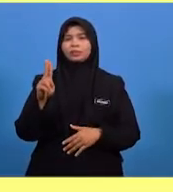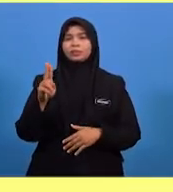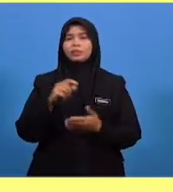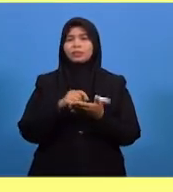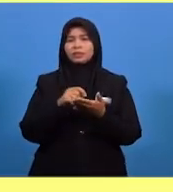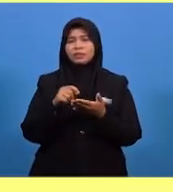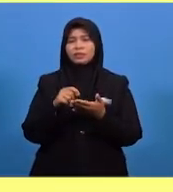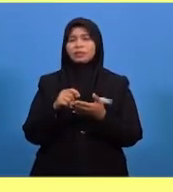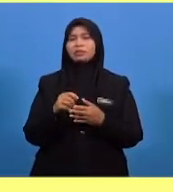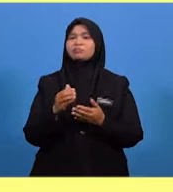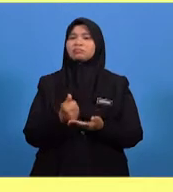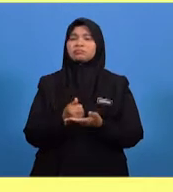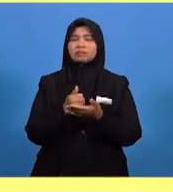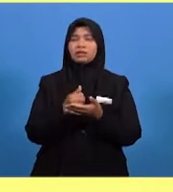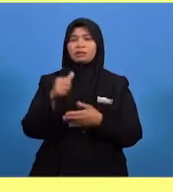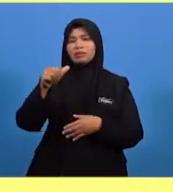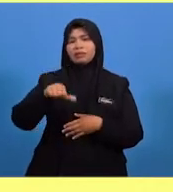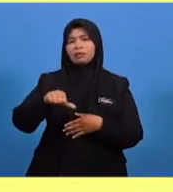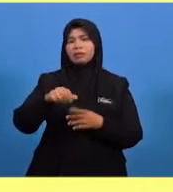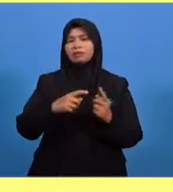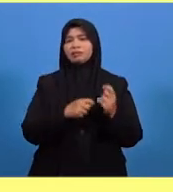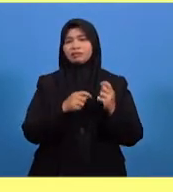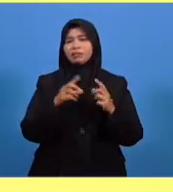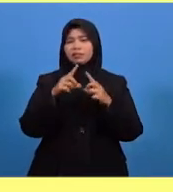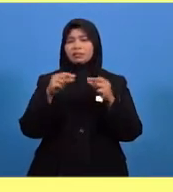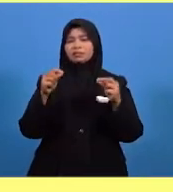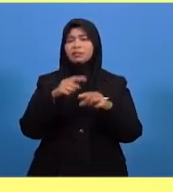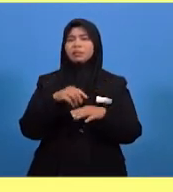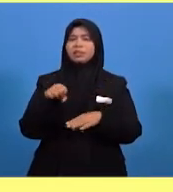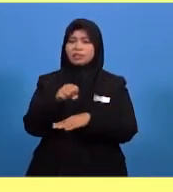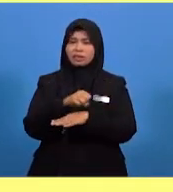menyerahkan lah teruji pun di Singapura